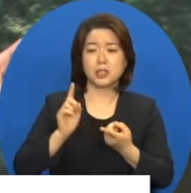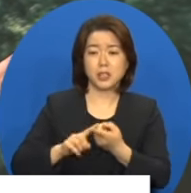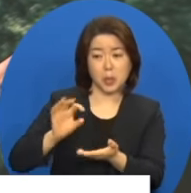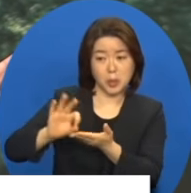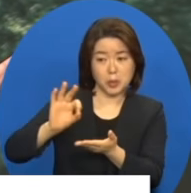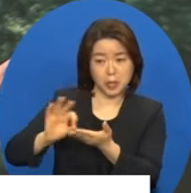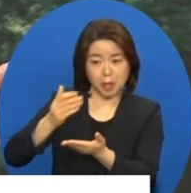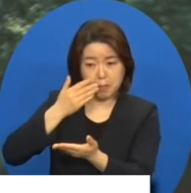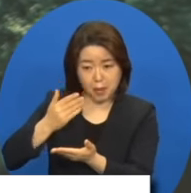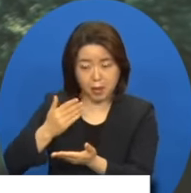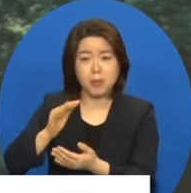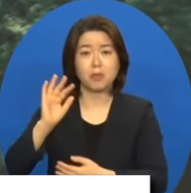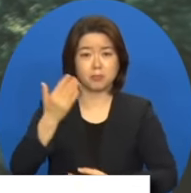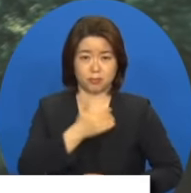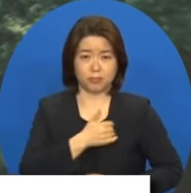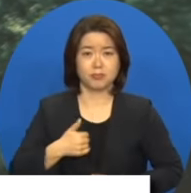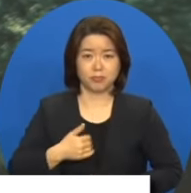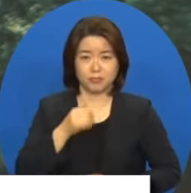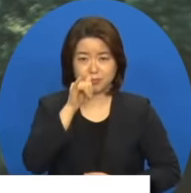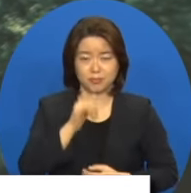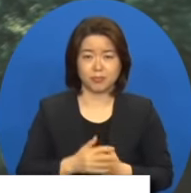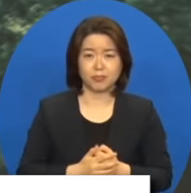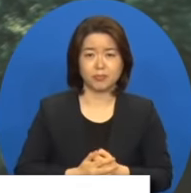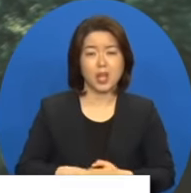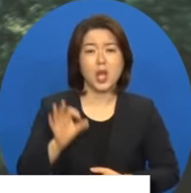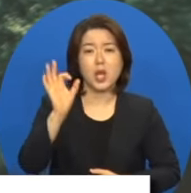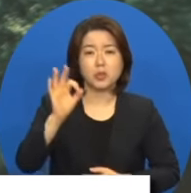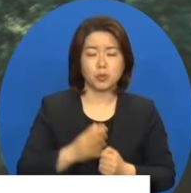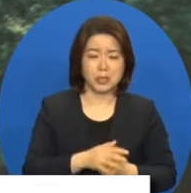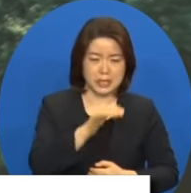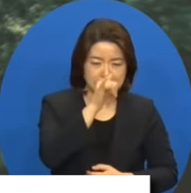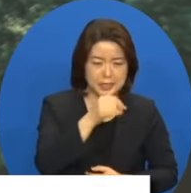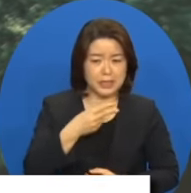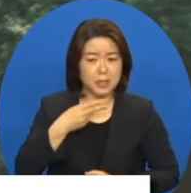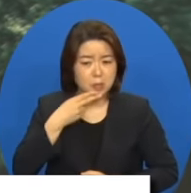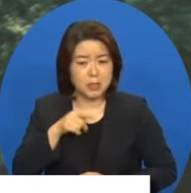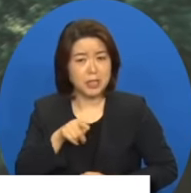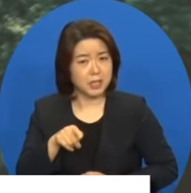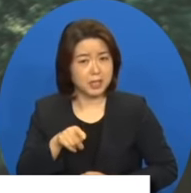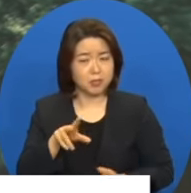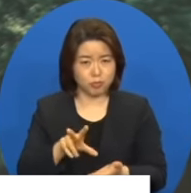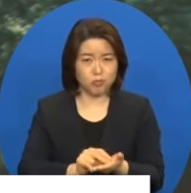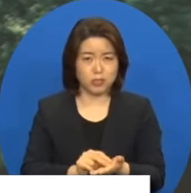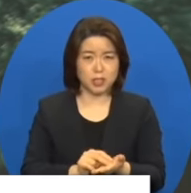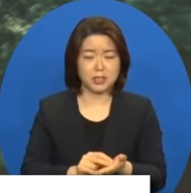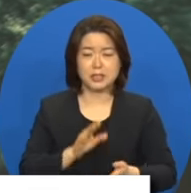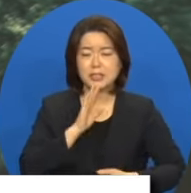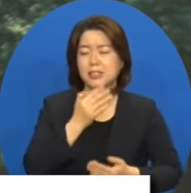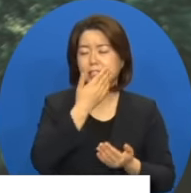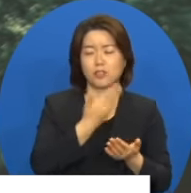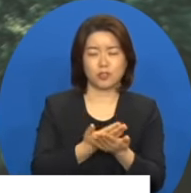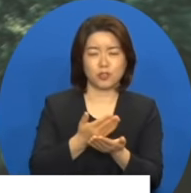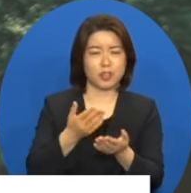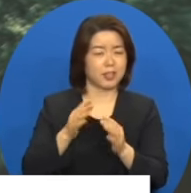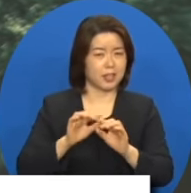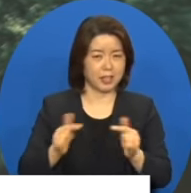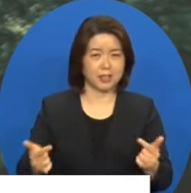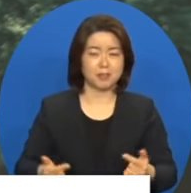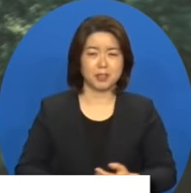있으면 되잖아요. 돈이 있느냐 없느냐 하는 것은 진짜 중요한 문제가